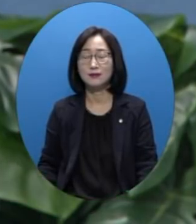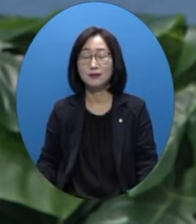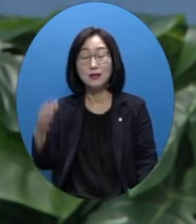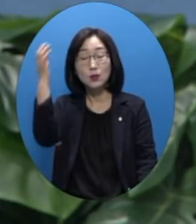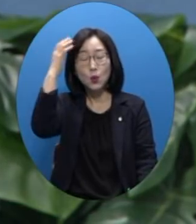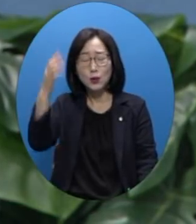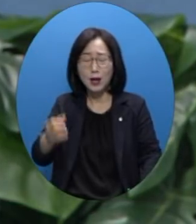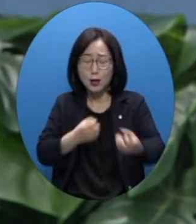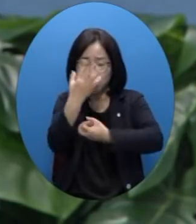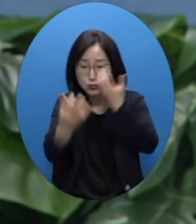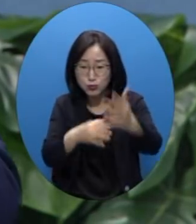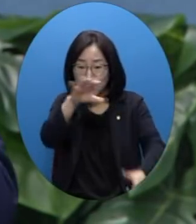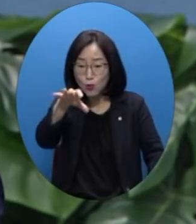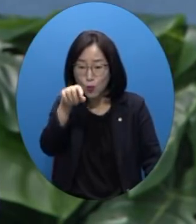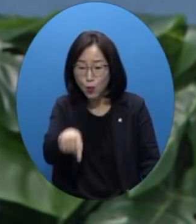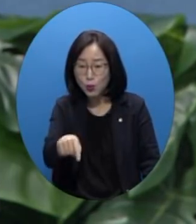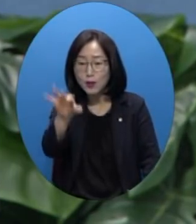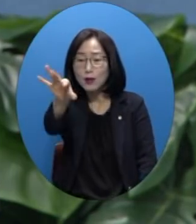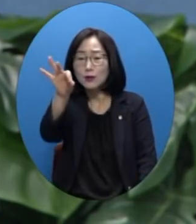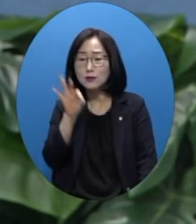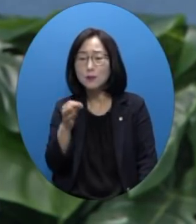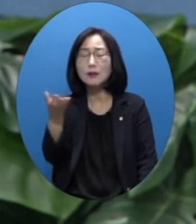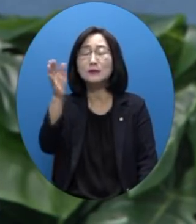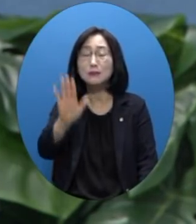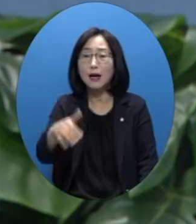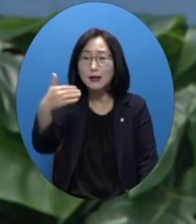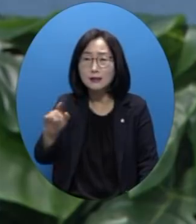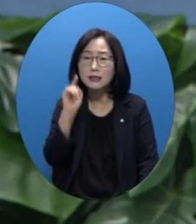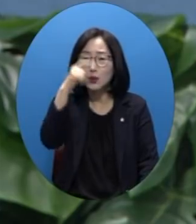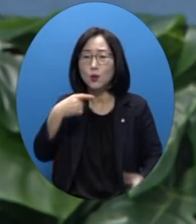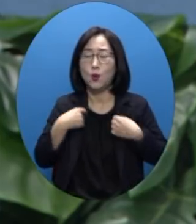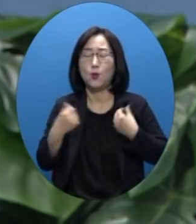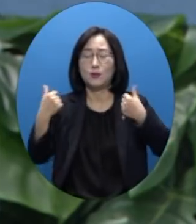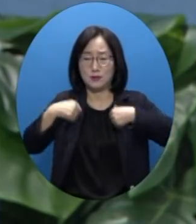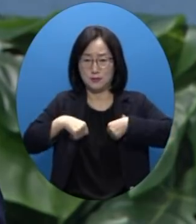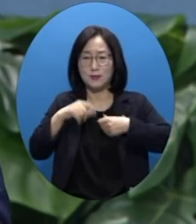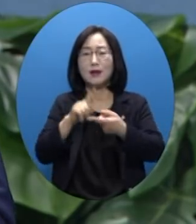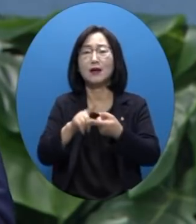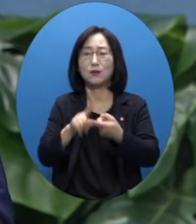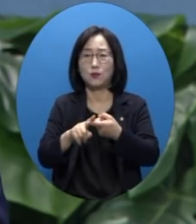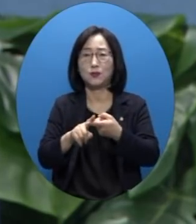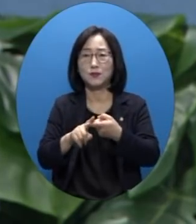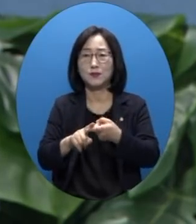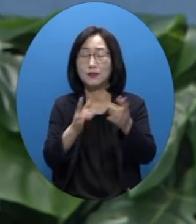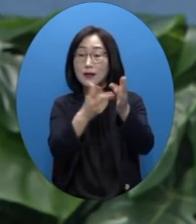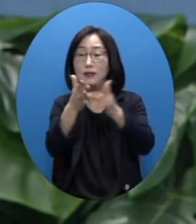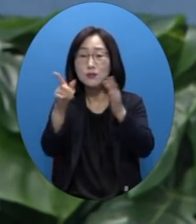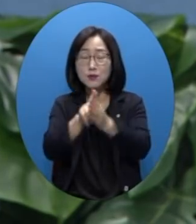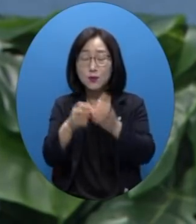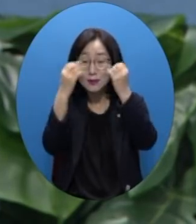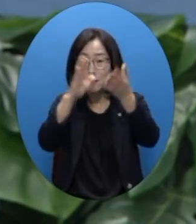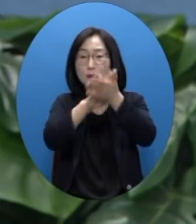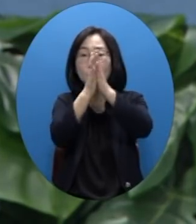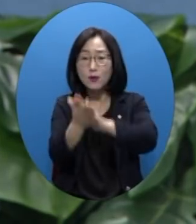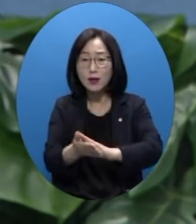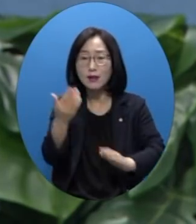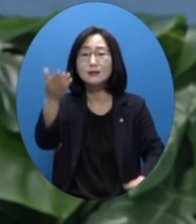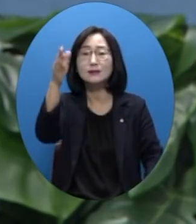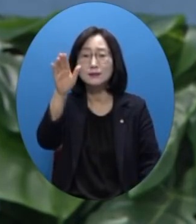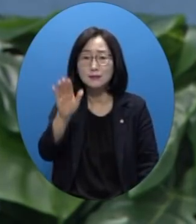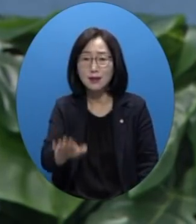고난의 풀무에서 건진받았지만 아직 더러운 옷을 입고 있었습니다. 예수 믿고 새 사람이